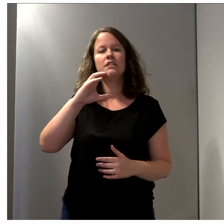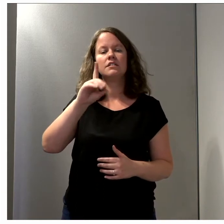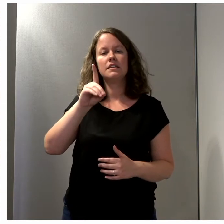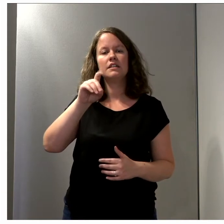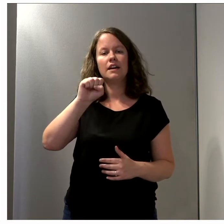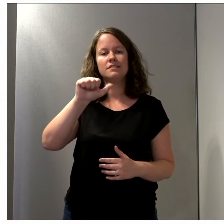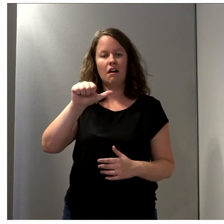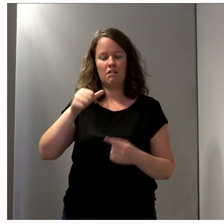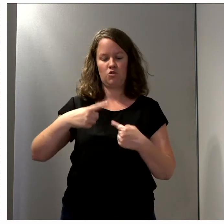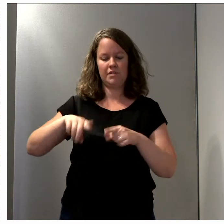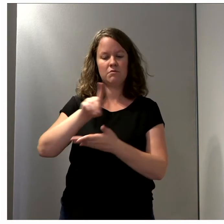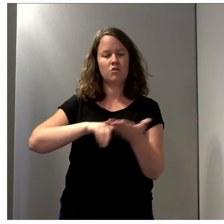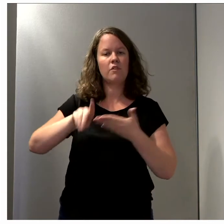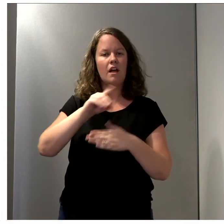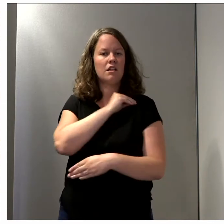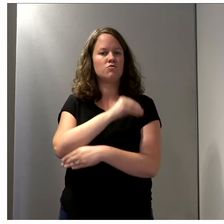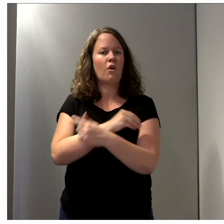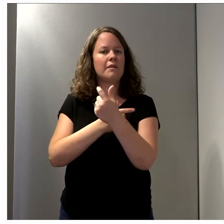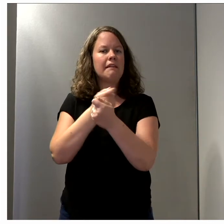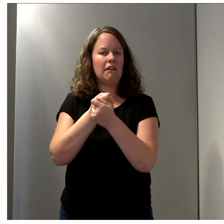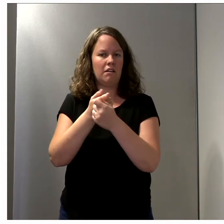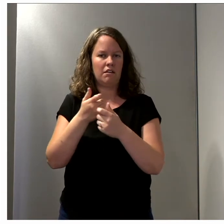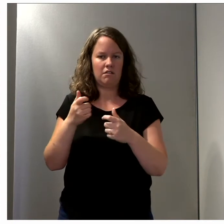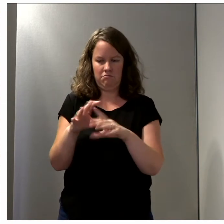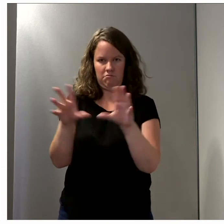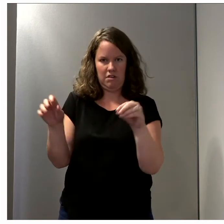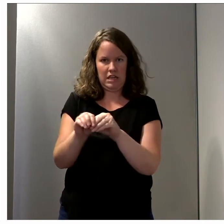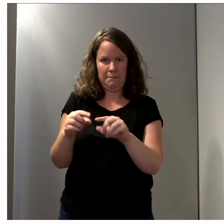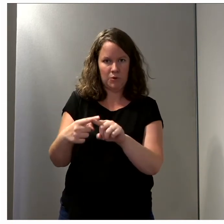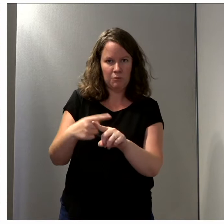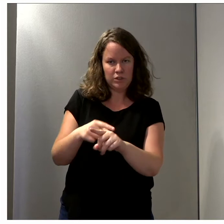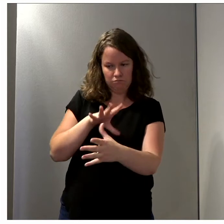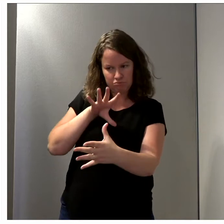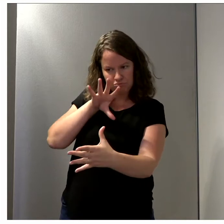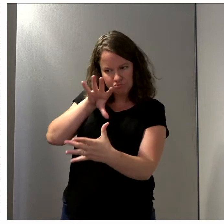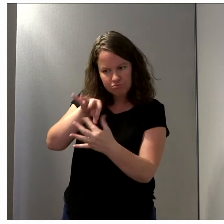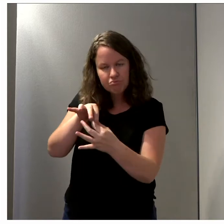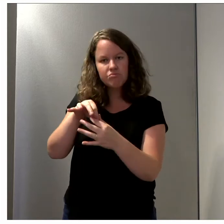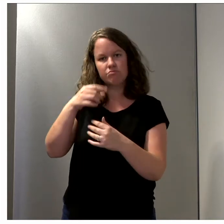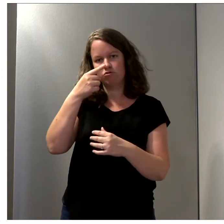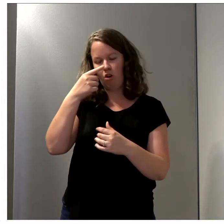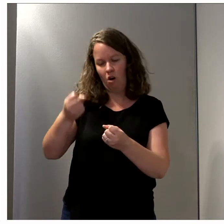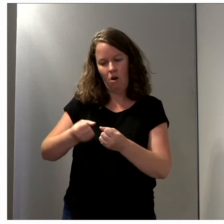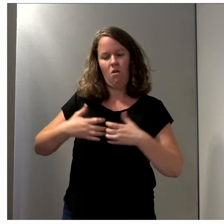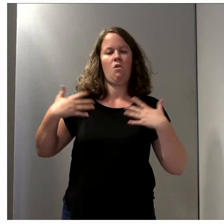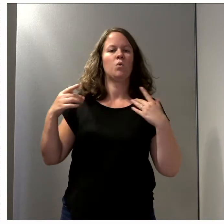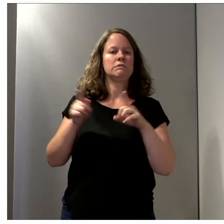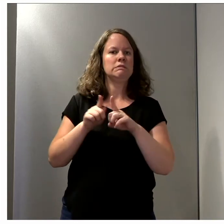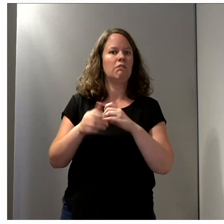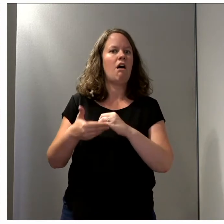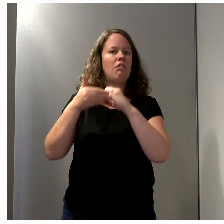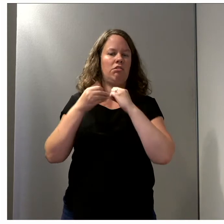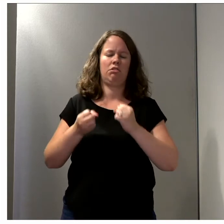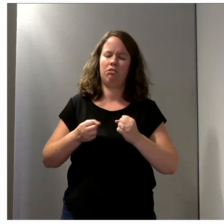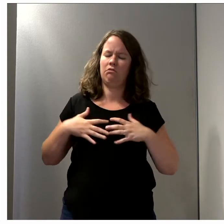tout qui est vraiment une équipe au fur et à mesure vers qui je me suis beaucoup rapproché et qui depuis m'a vraiment